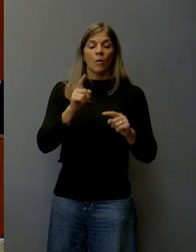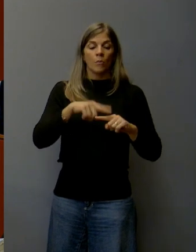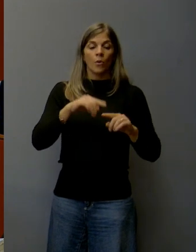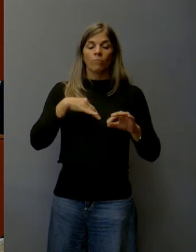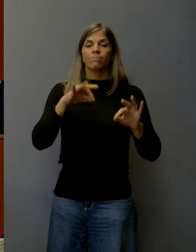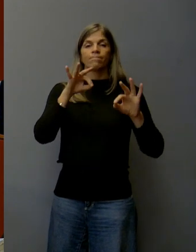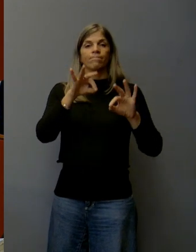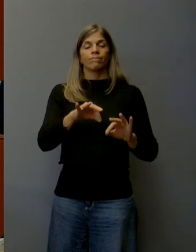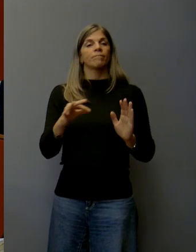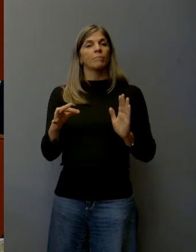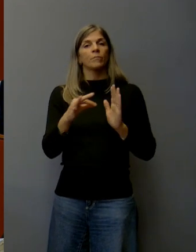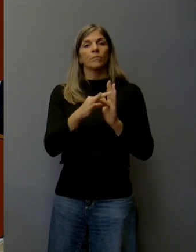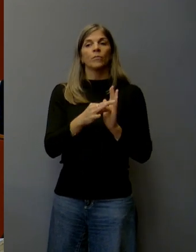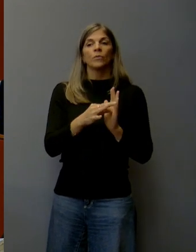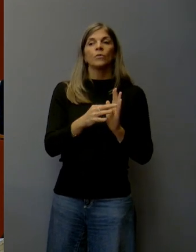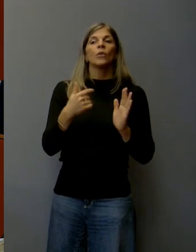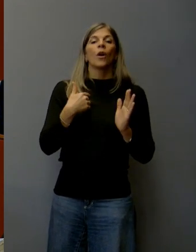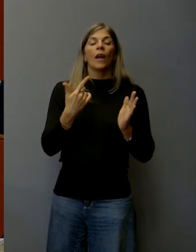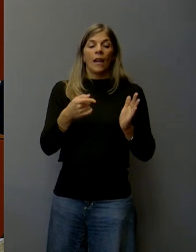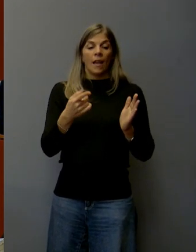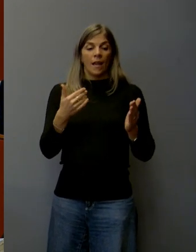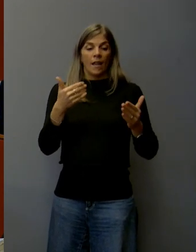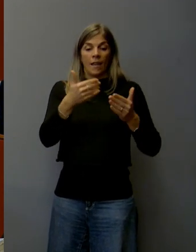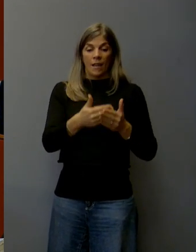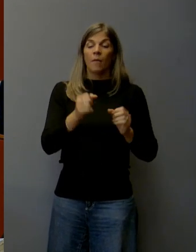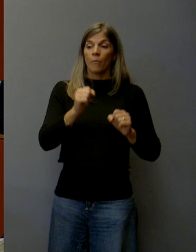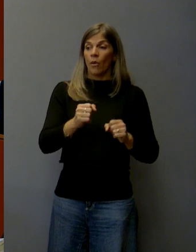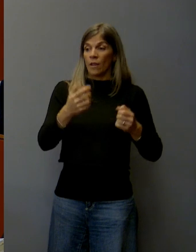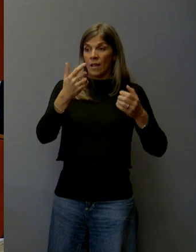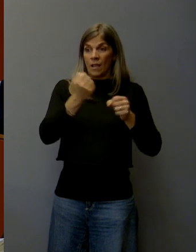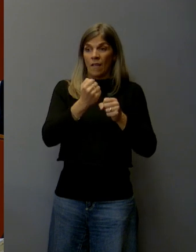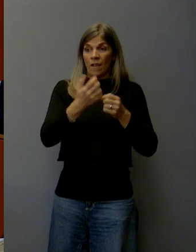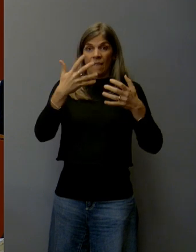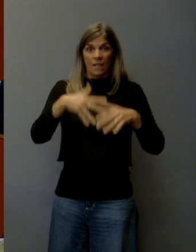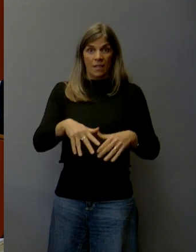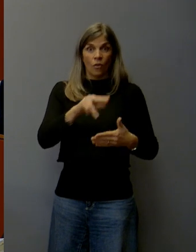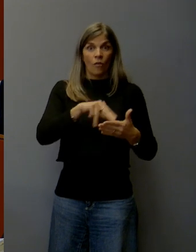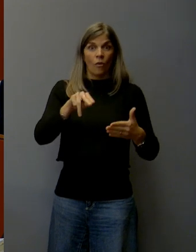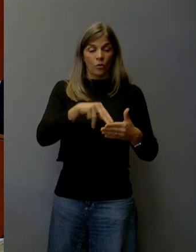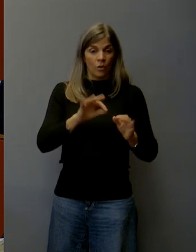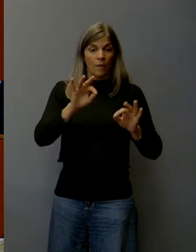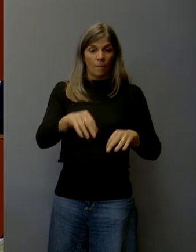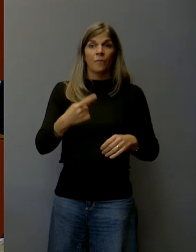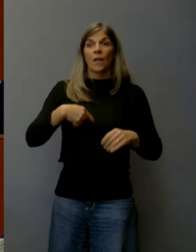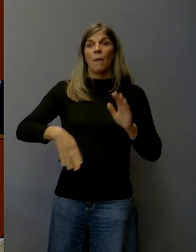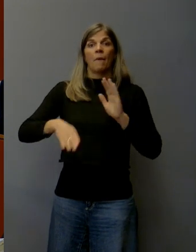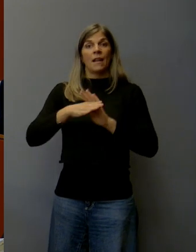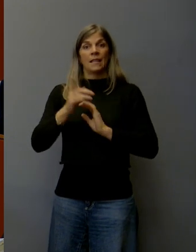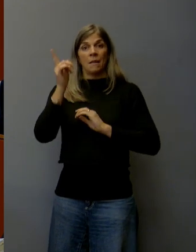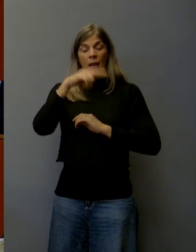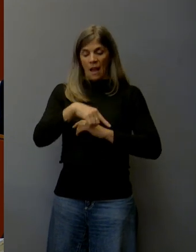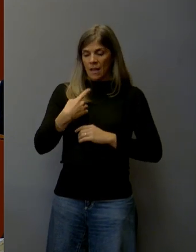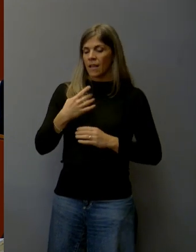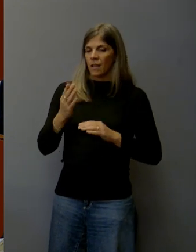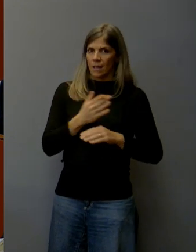terminato questo lavoro si andrà a votare prima della DG Siamo partiti male abbiamo deciso di trovare un accordo